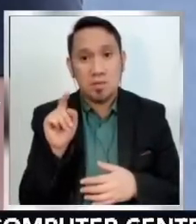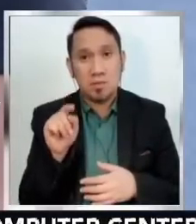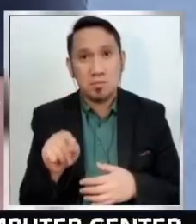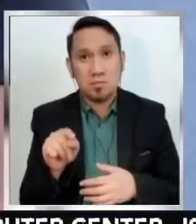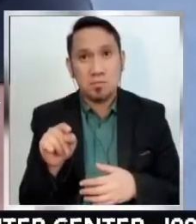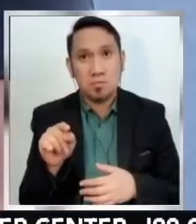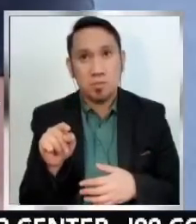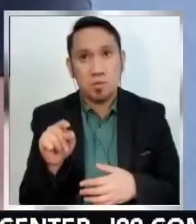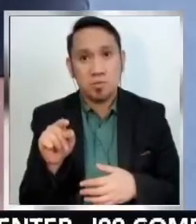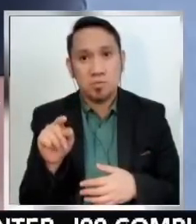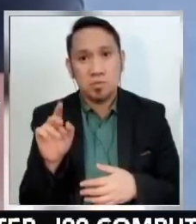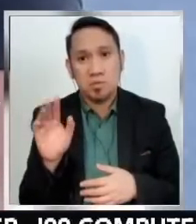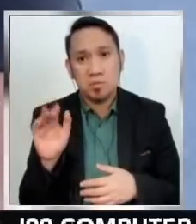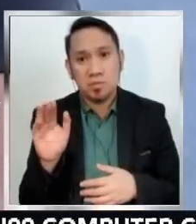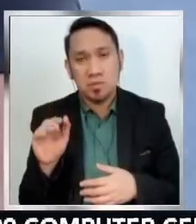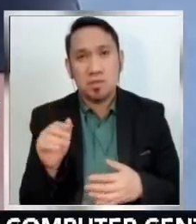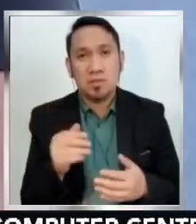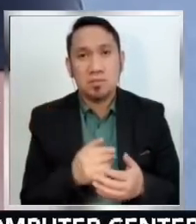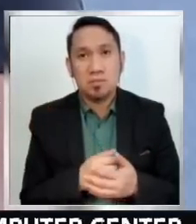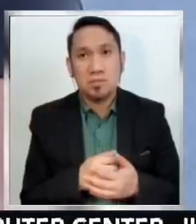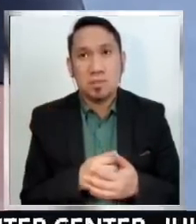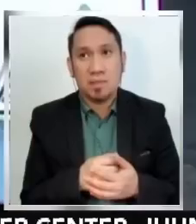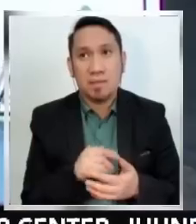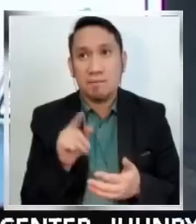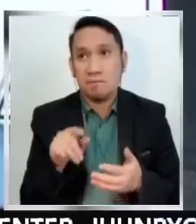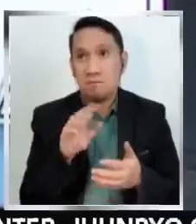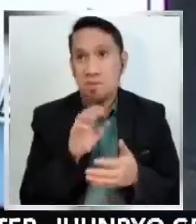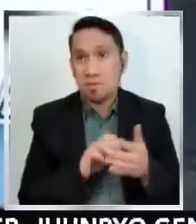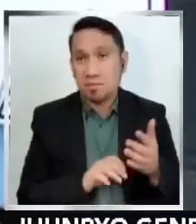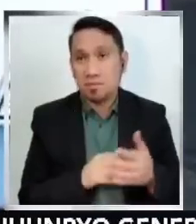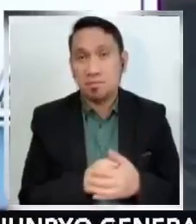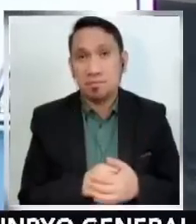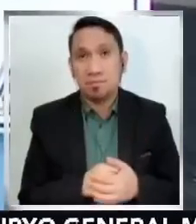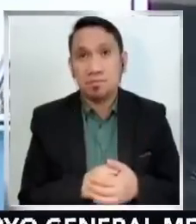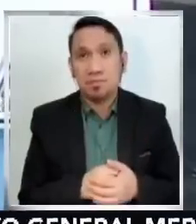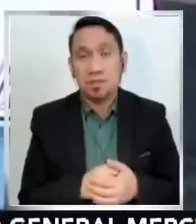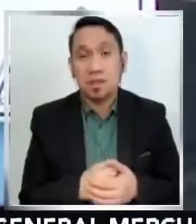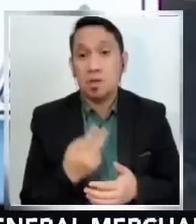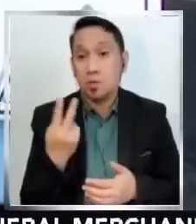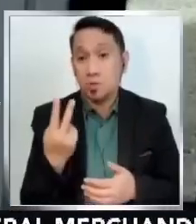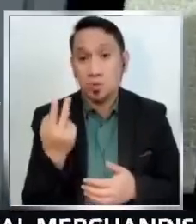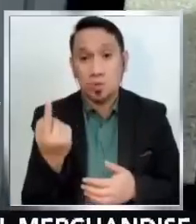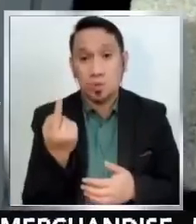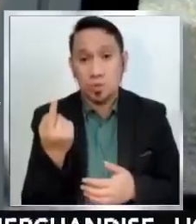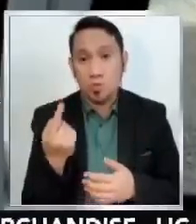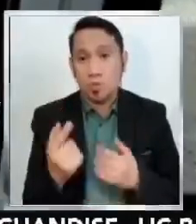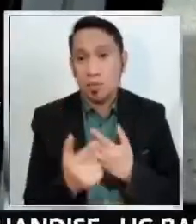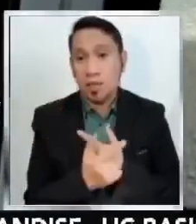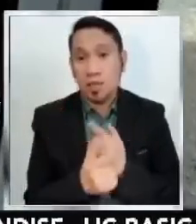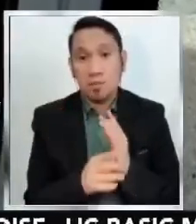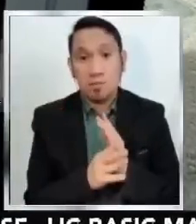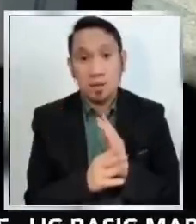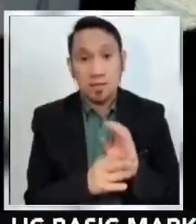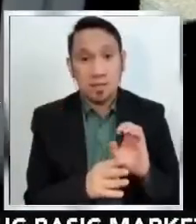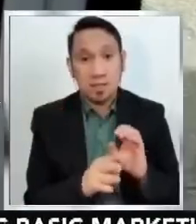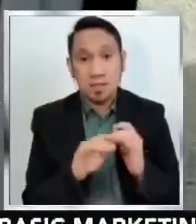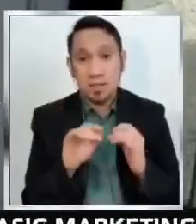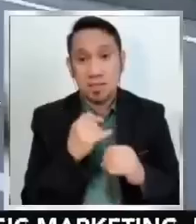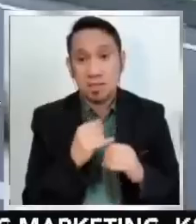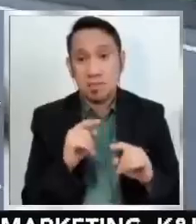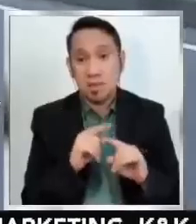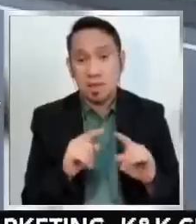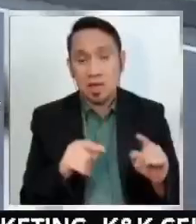11.15 centavo do sa mga discounted fare. Sa ngayon, dalawa pa lang ang Love Bus e-jeep na may limitadong ruta at schedule sa